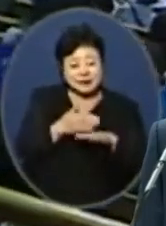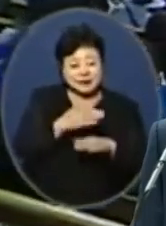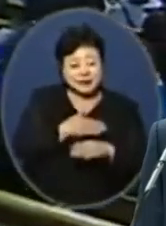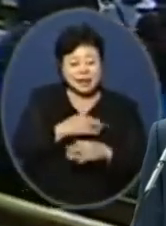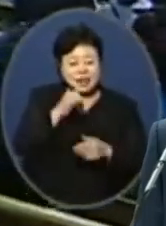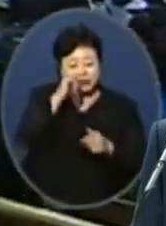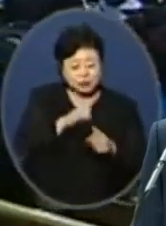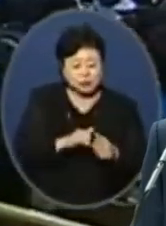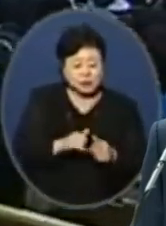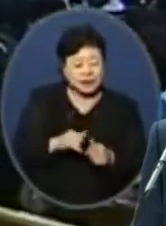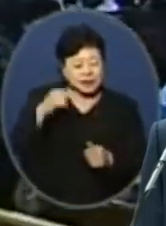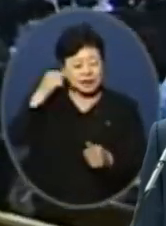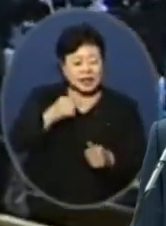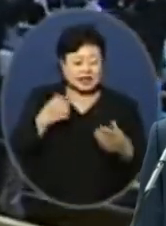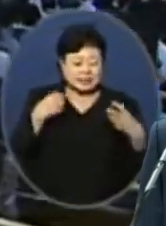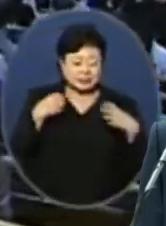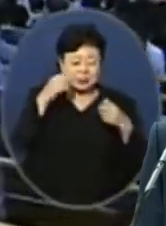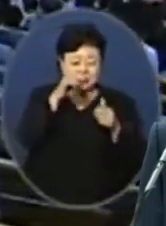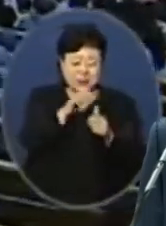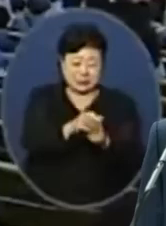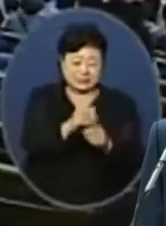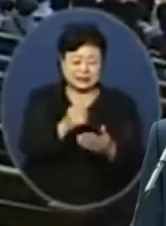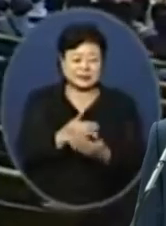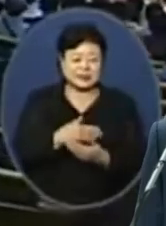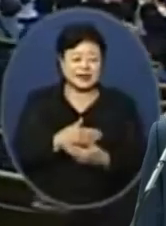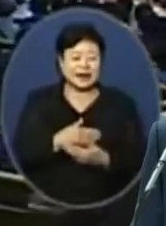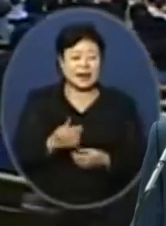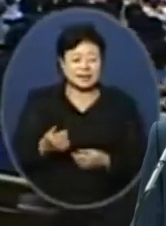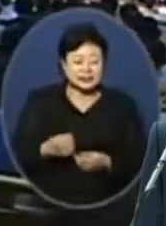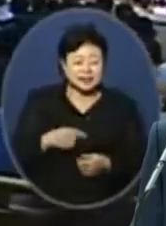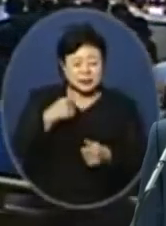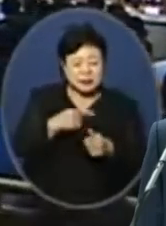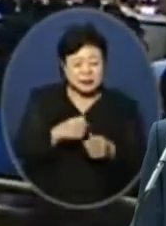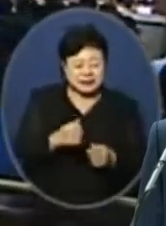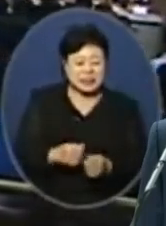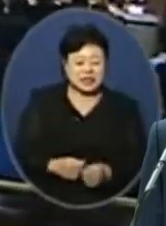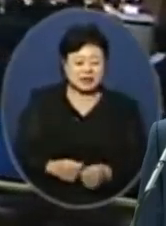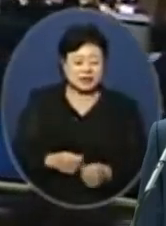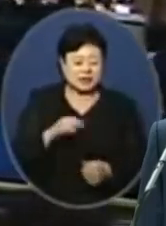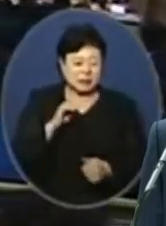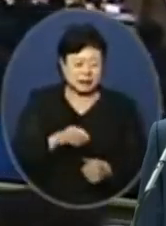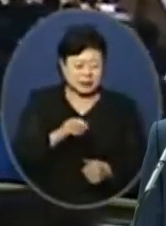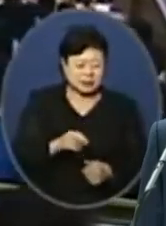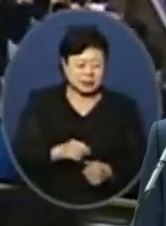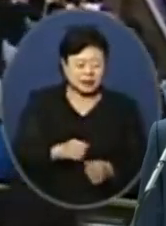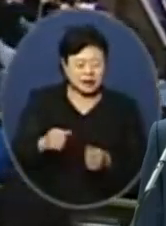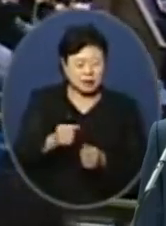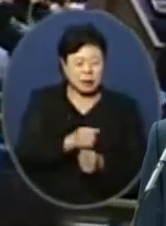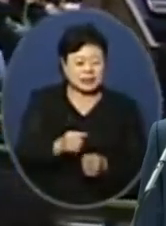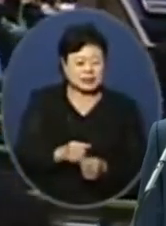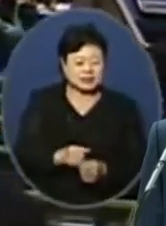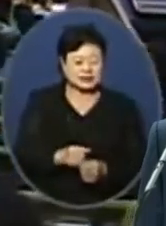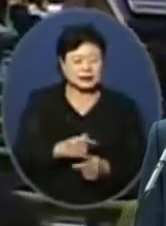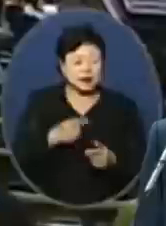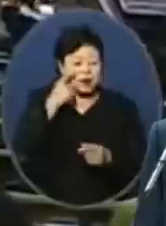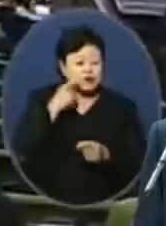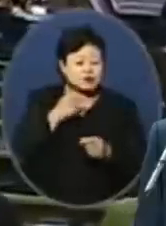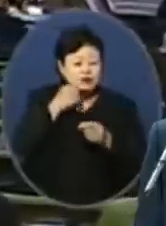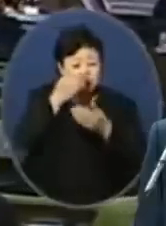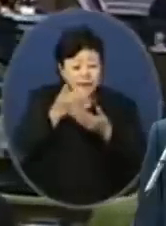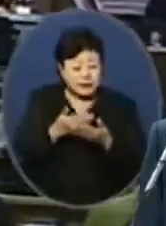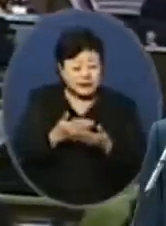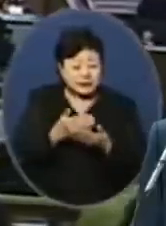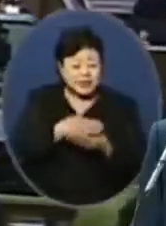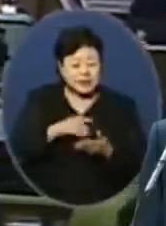나를 충성되이 여겨 내게 직분을 맡기심이니 내가 전에는 비방자요 박해자요 폭행자였으나 도리어 긍휼을 입은